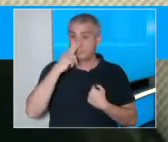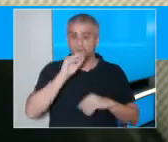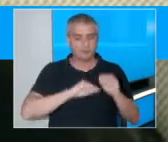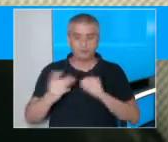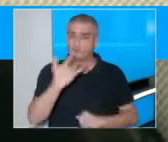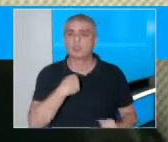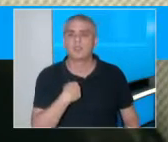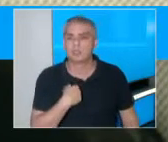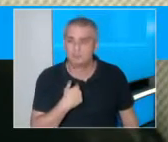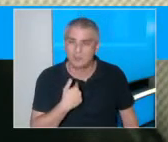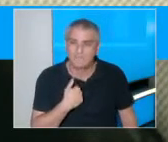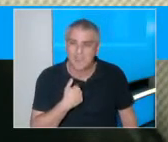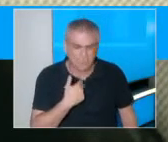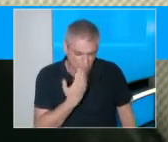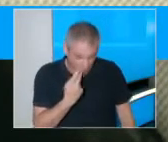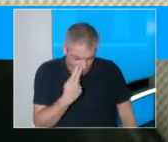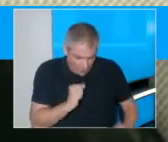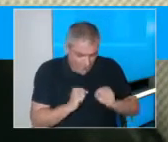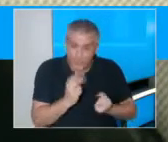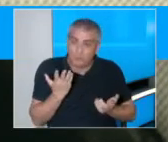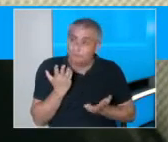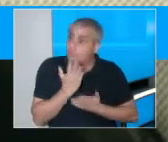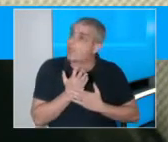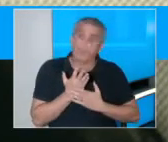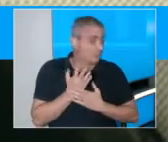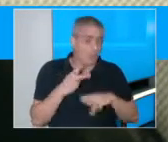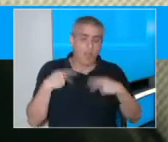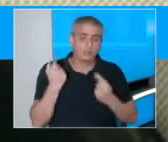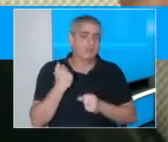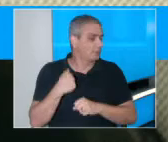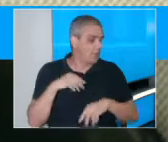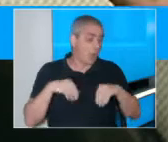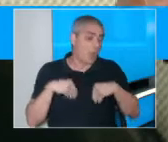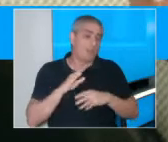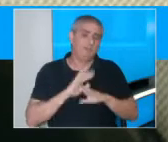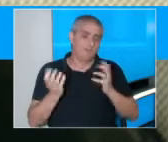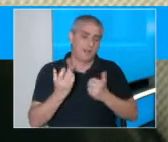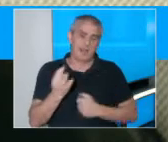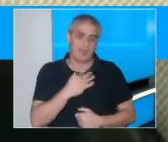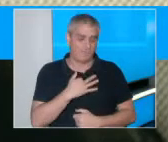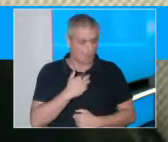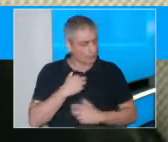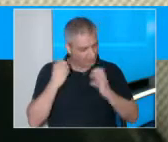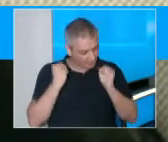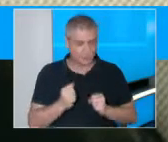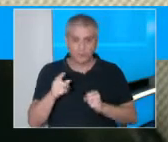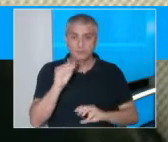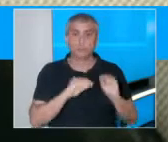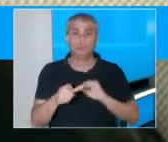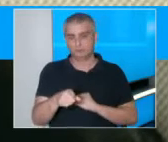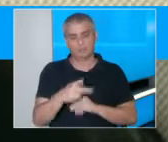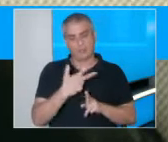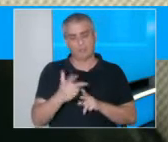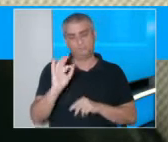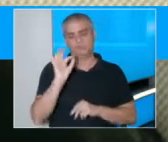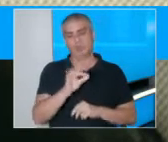בה נגדנו, ולנו ברור, אני רואה את ההתנהלות, אז עד שהכנסת הזו לא תחזור להתנהל, אני לא אתן להם עוד כלי לפגוע בי, אני בטוח שהם ישתמשו באתיקה,